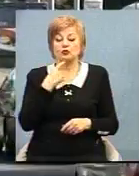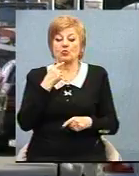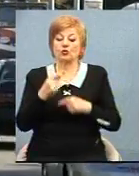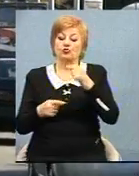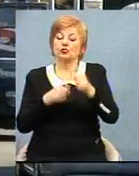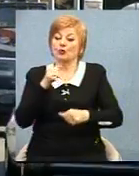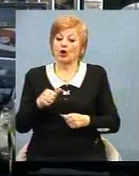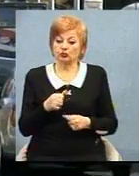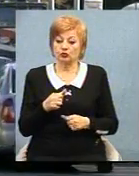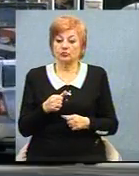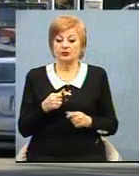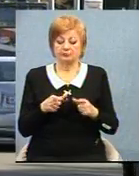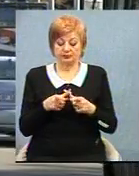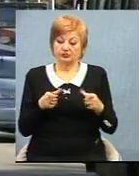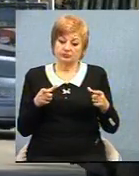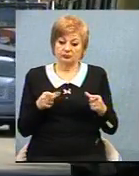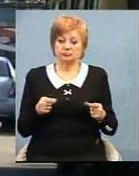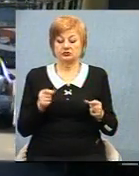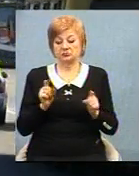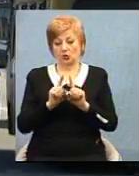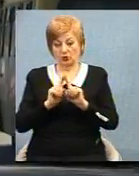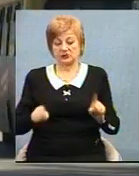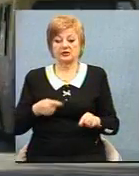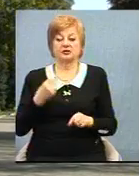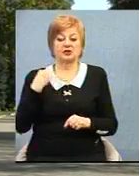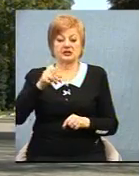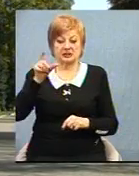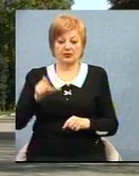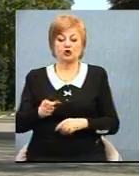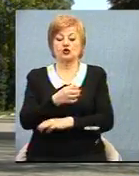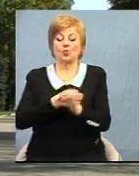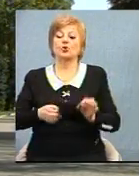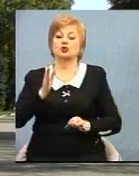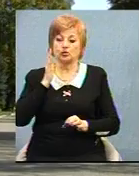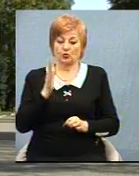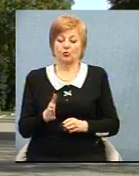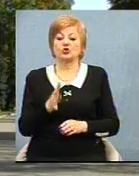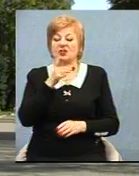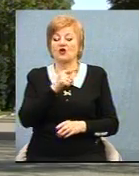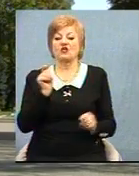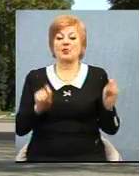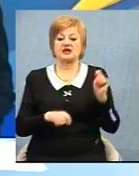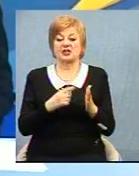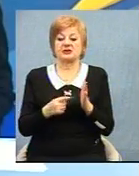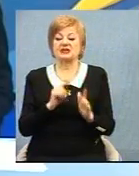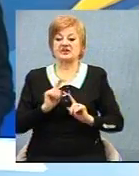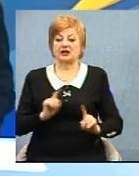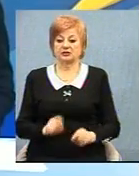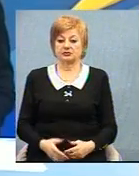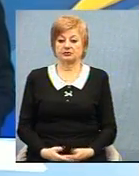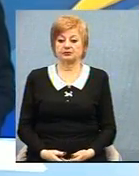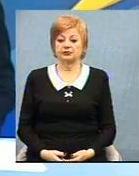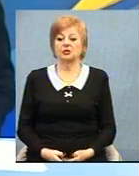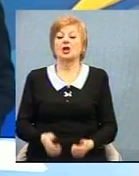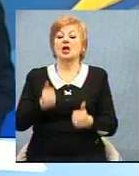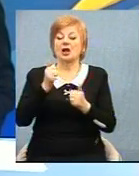року. Зовнішній вигляд та функціональні особливості карти Запоріжця обговорюватимуть під час сесії міської ради. У